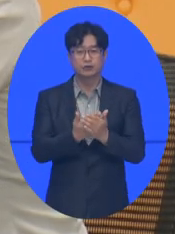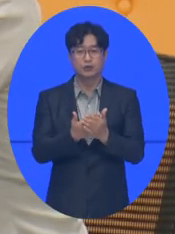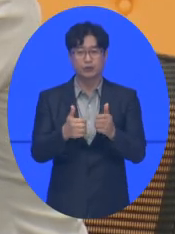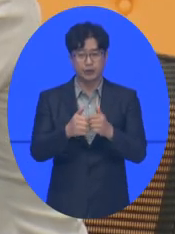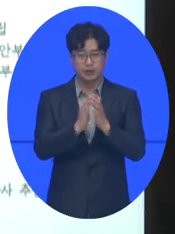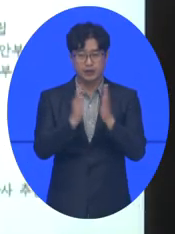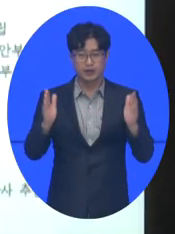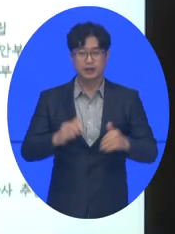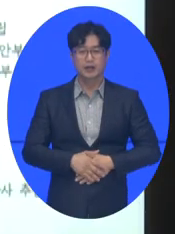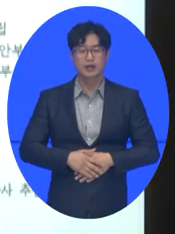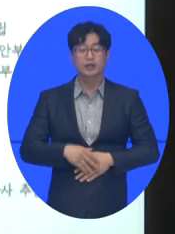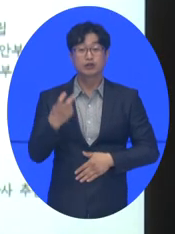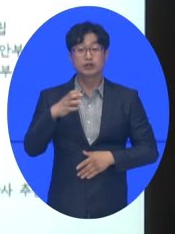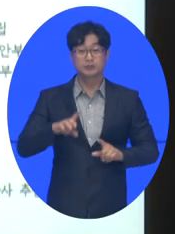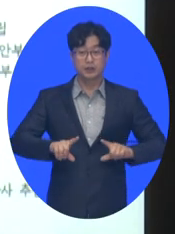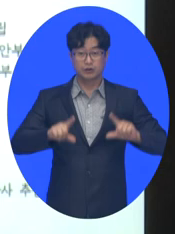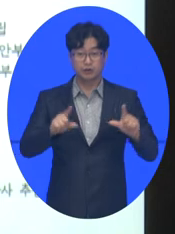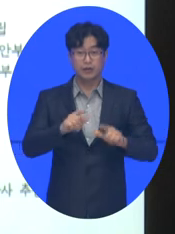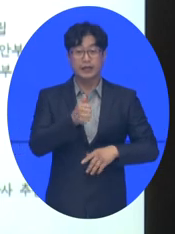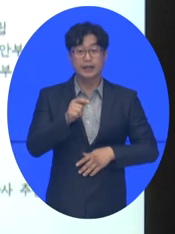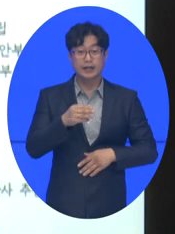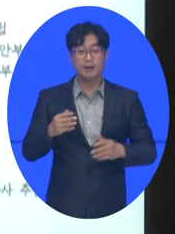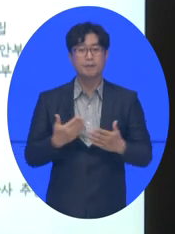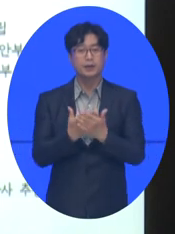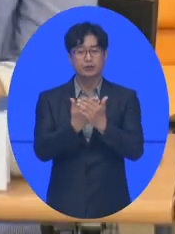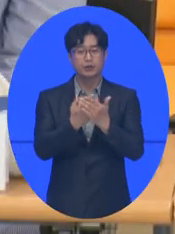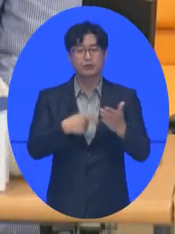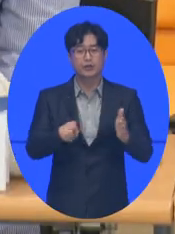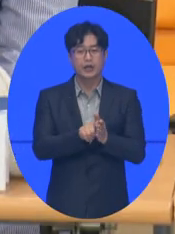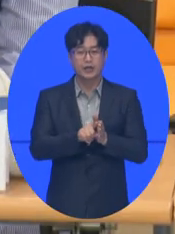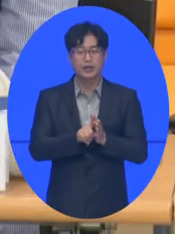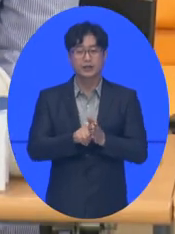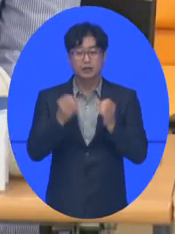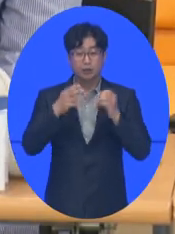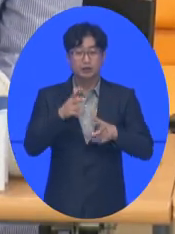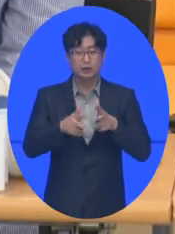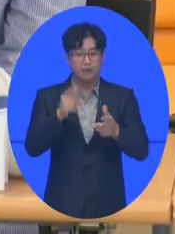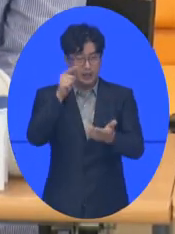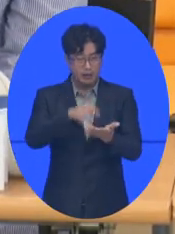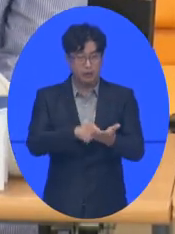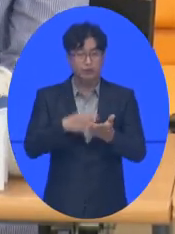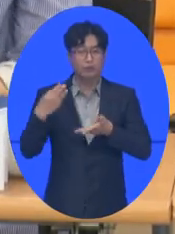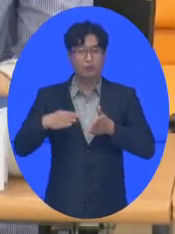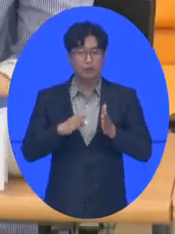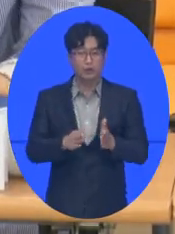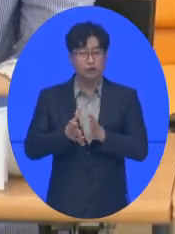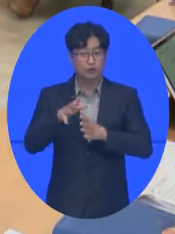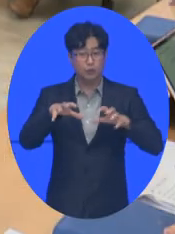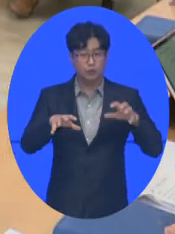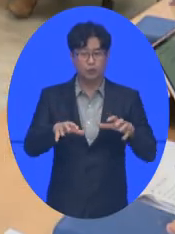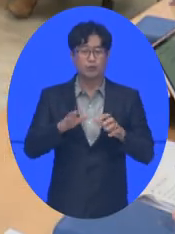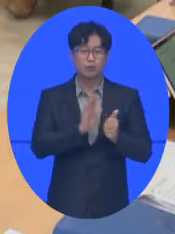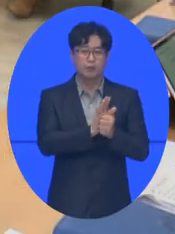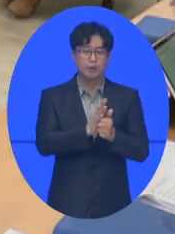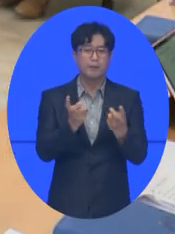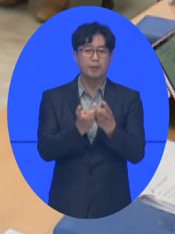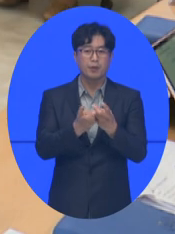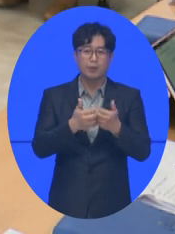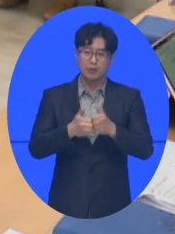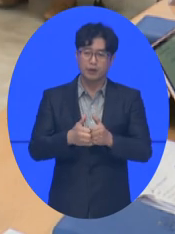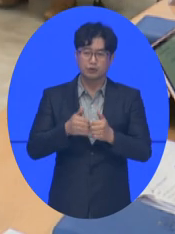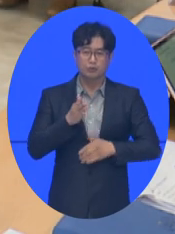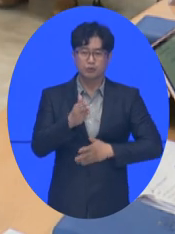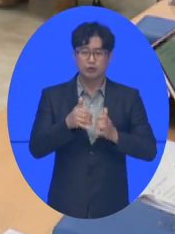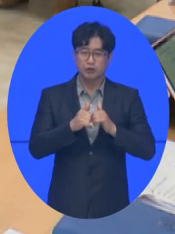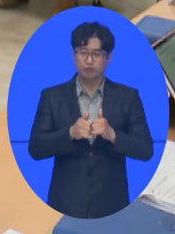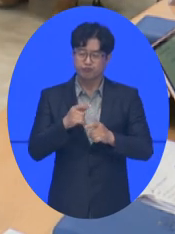개최했습니다. 2024년 한탄강 활성화 추진을 위한 신규 사업 발굴과 경기도의 시군 지원 방안 논의, 전문가